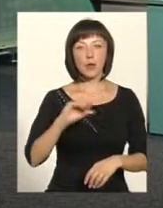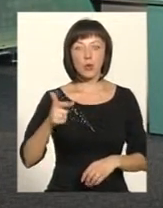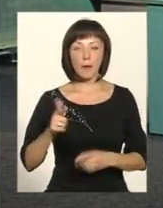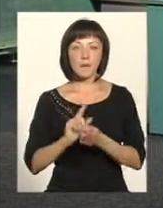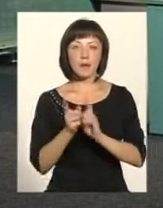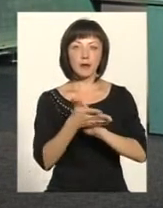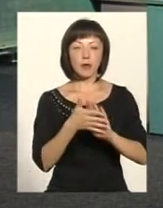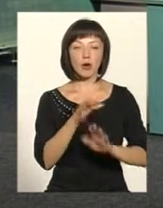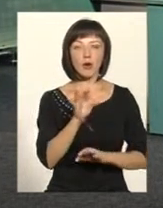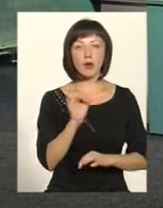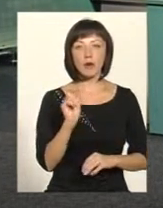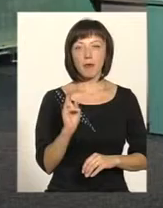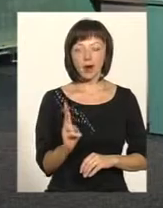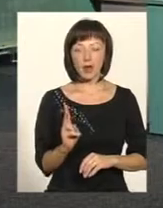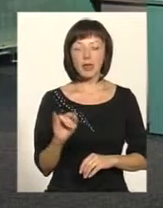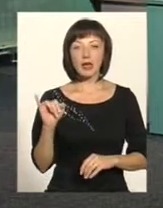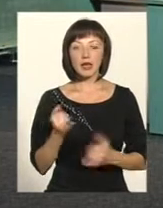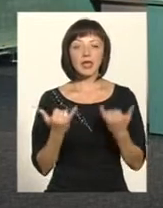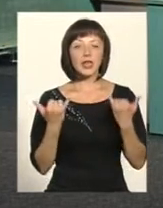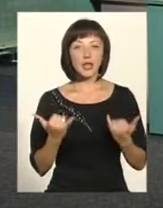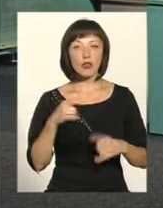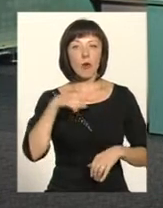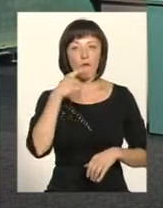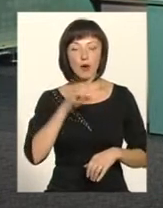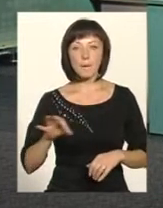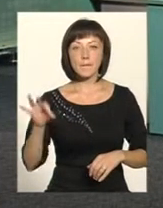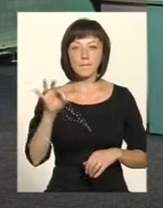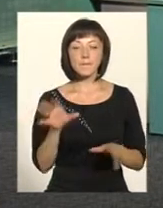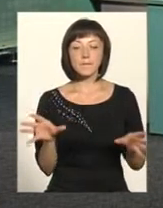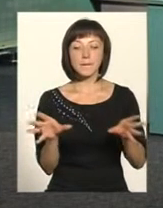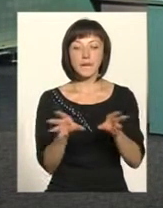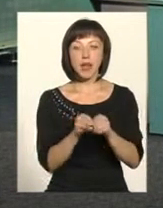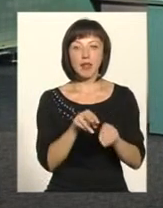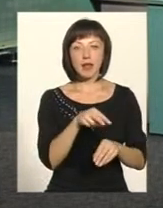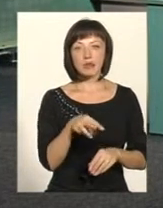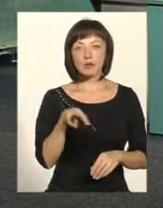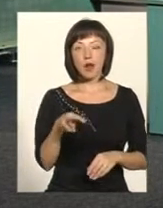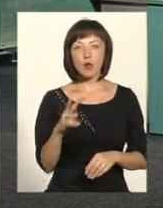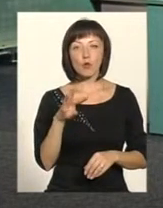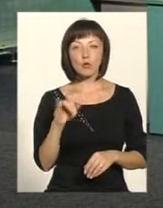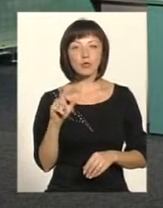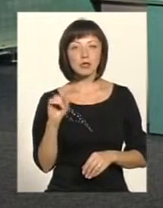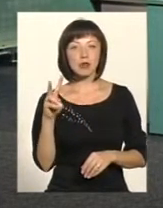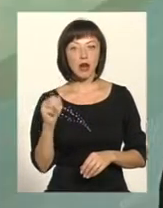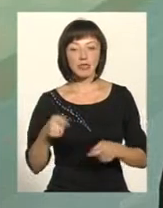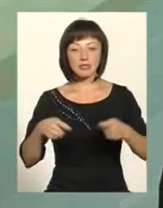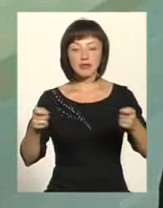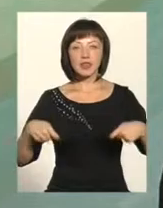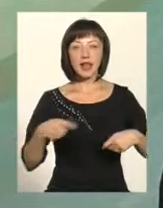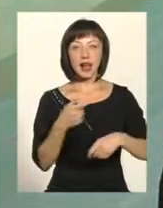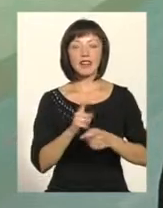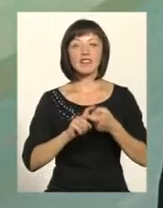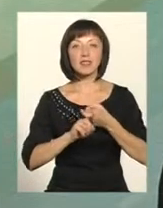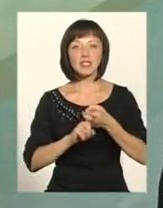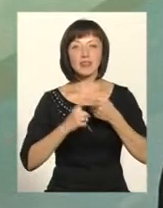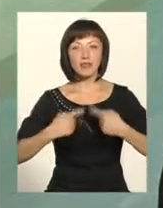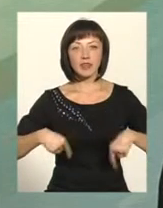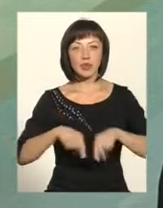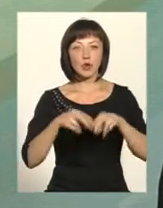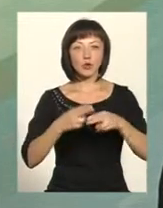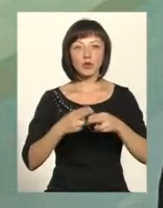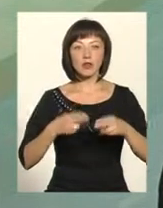мову Ольги Рибак. І нині говоримо із Ларисою Михайлівною Музикою, завідувачем інфекційним відділенням